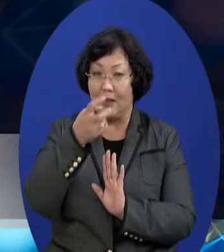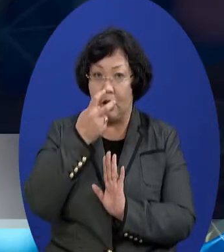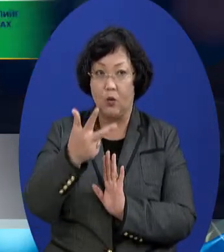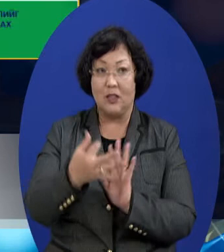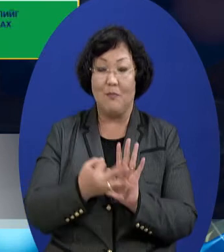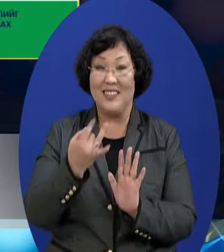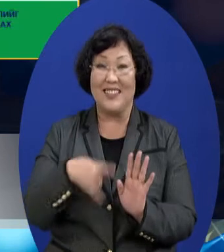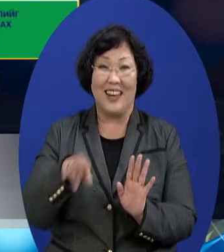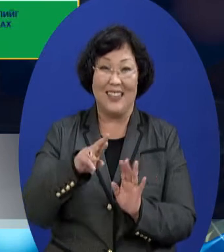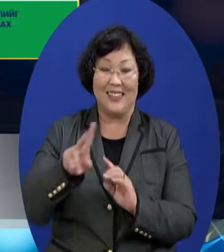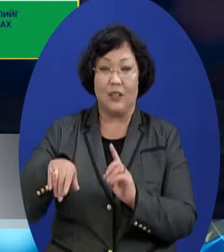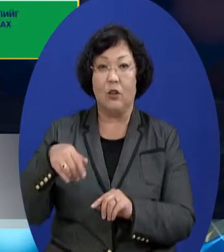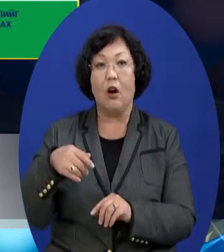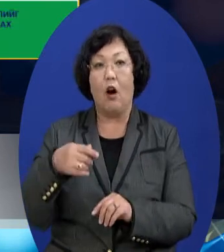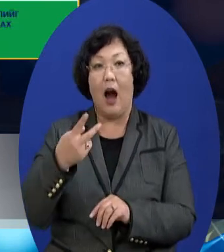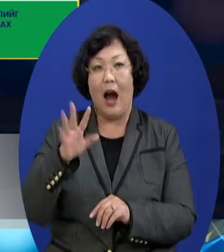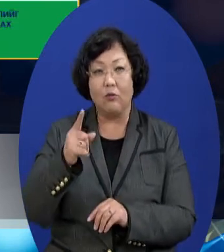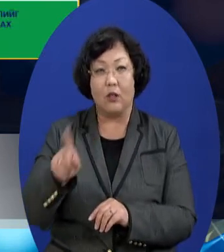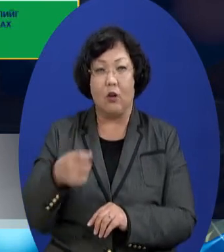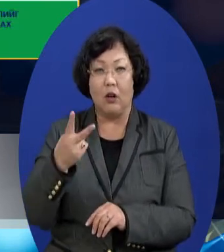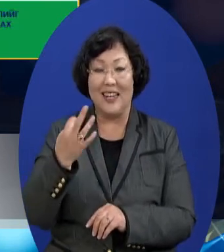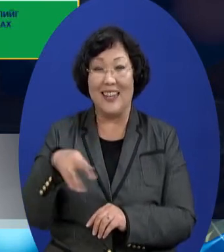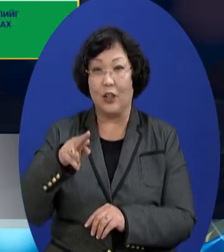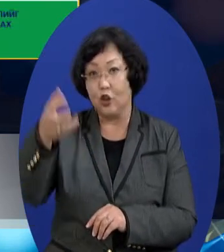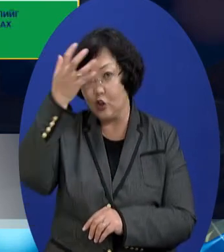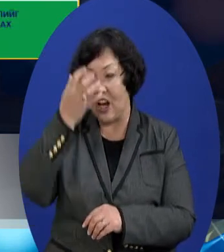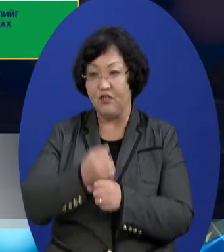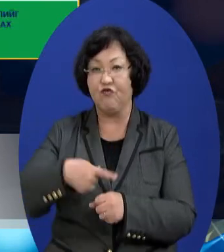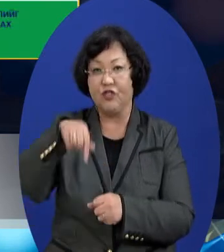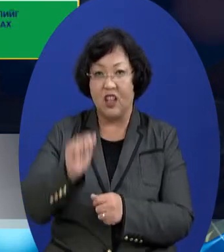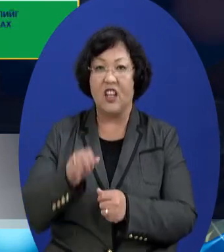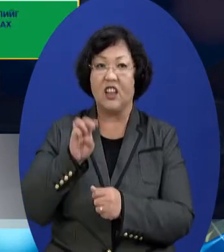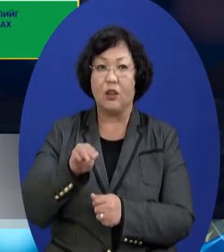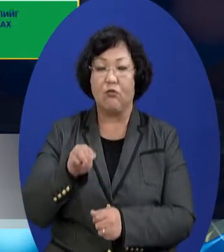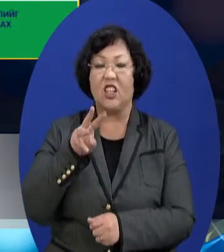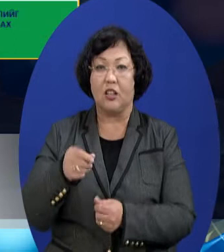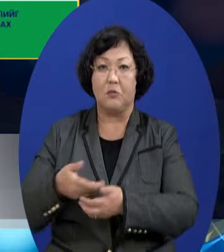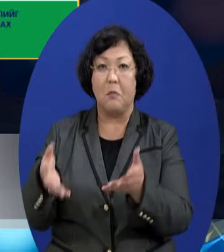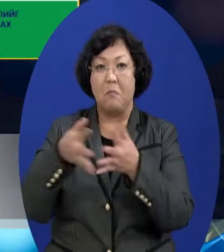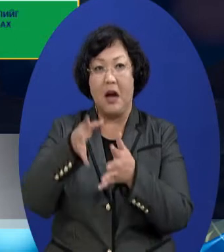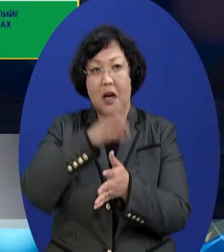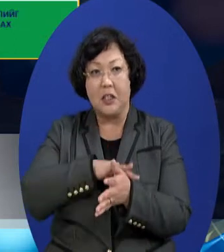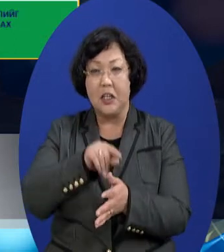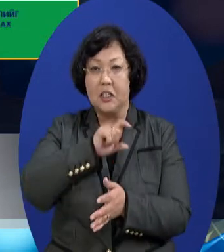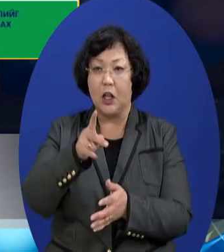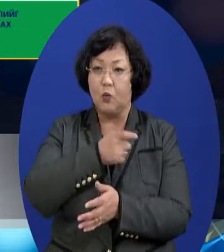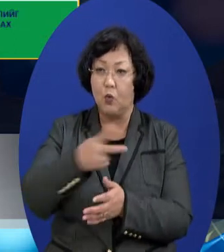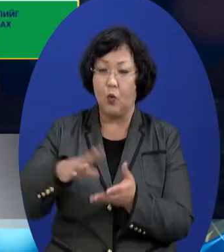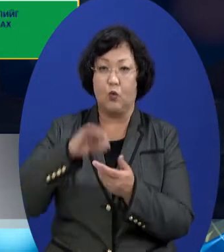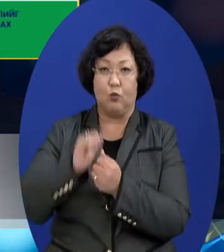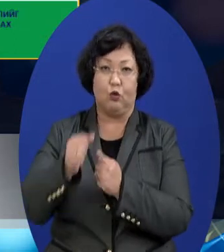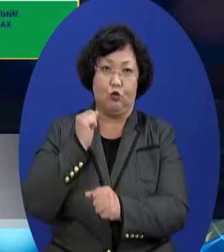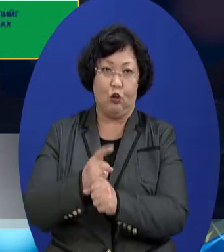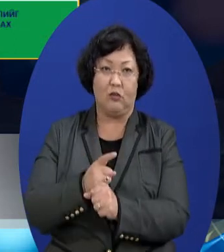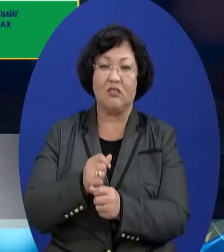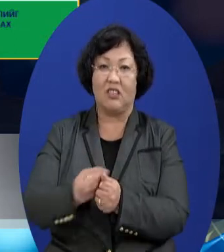их найд төгрөгөөс 11.2 их найд нь төрийн алба хаагчдын цалин хөлс, тэтгэвэр тэтгэмж, байр ашиглалт, зээлийн хүүгийн төлбөрт